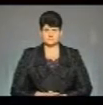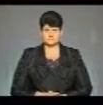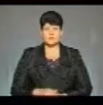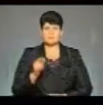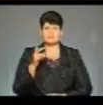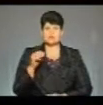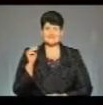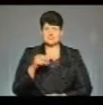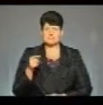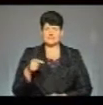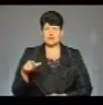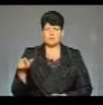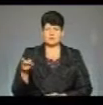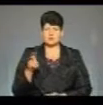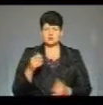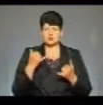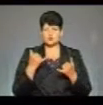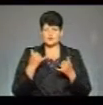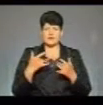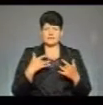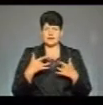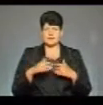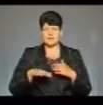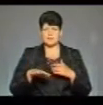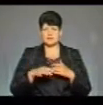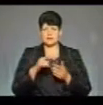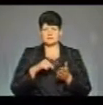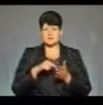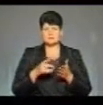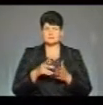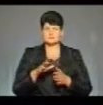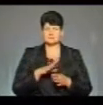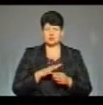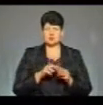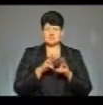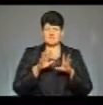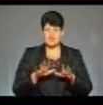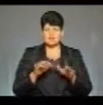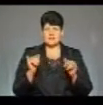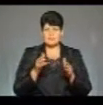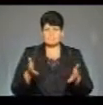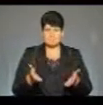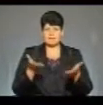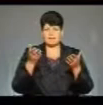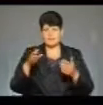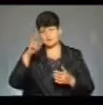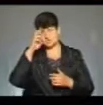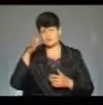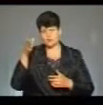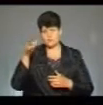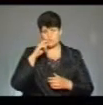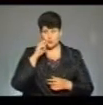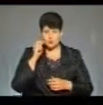Півтори тисячі тернополян прийшли сьогодні на театральний майдан міста, де відбулося освячення та підняття державного прапора